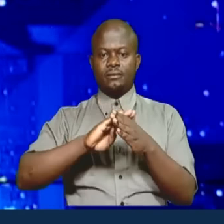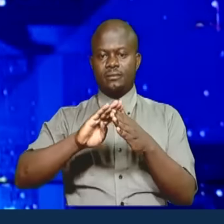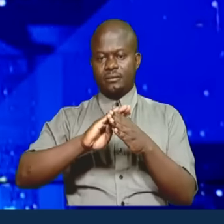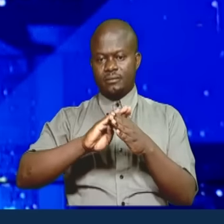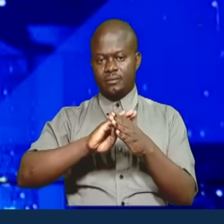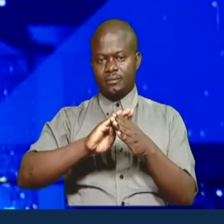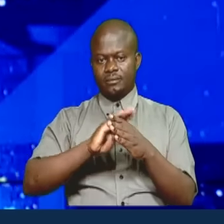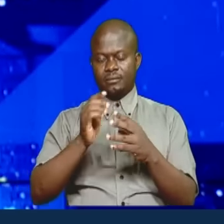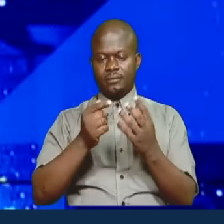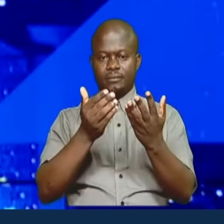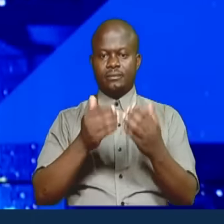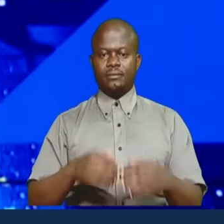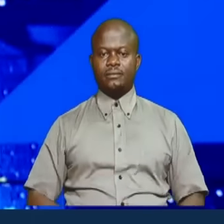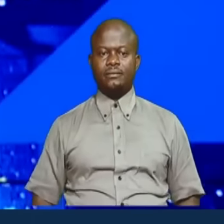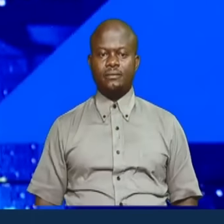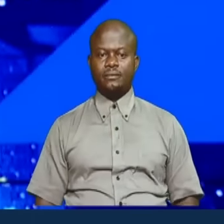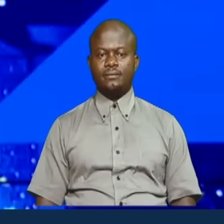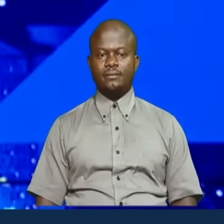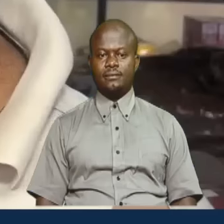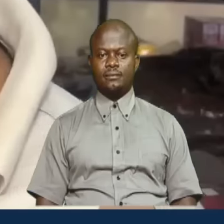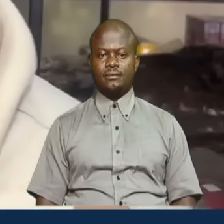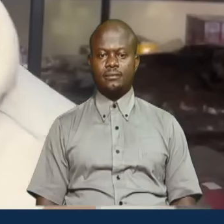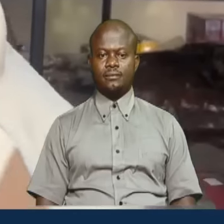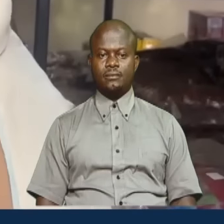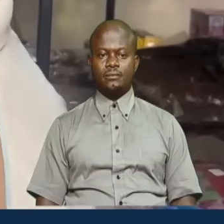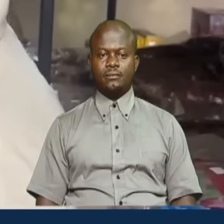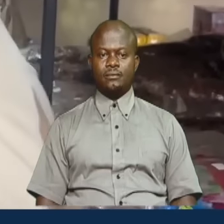na Didas Nibize.